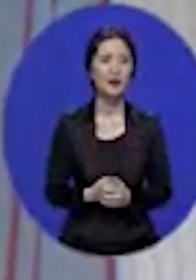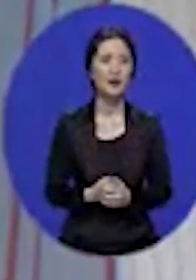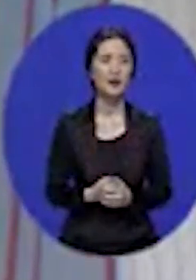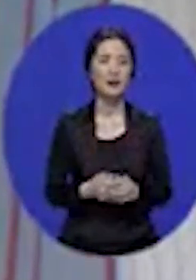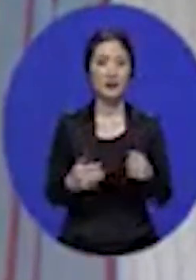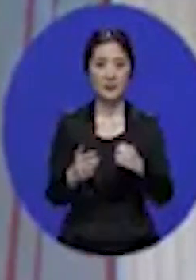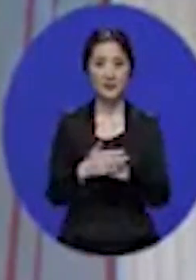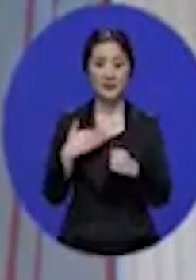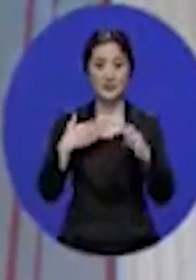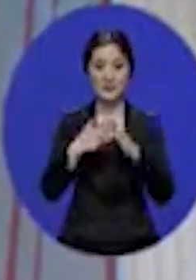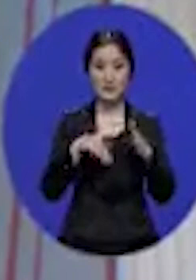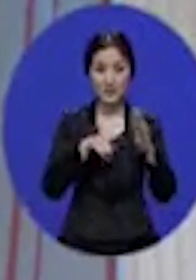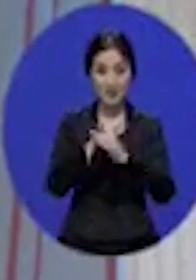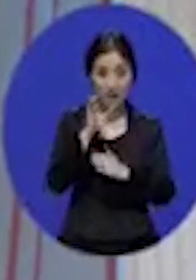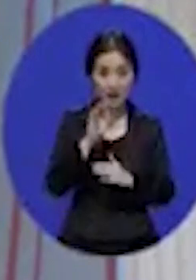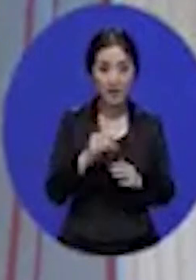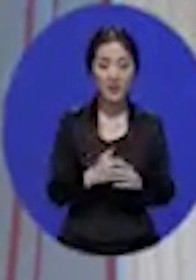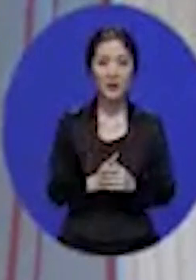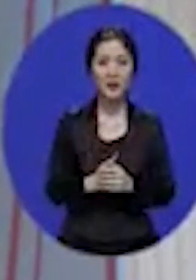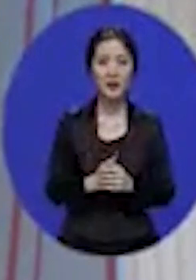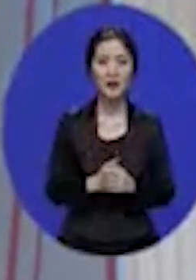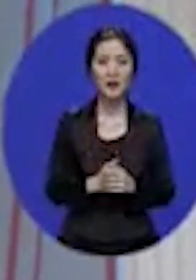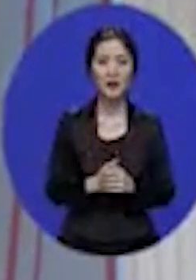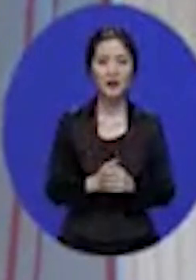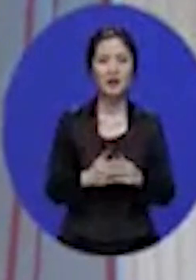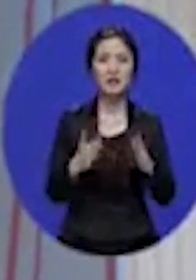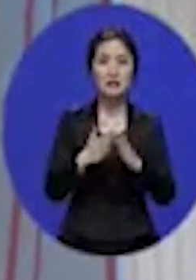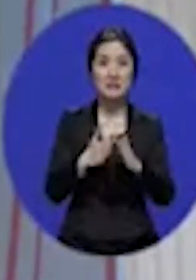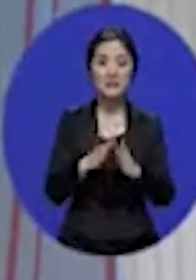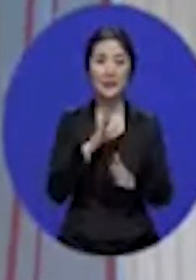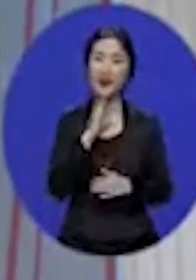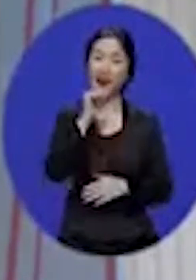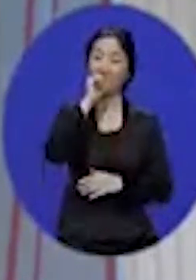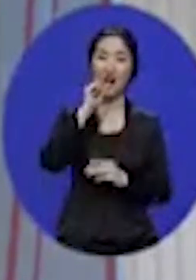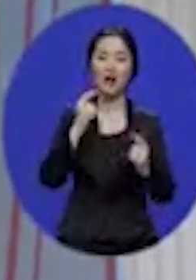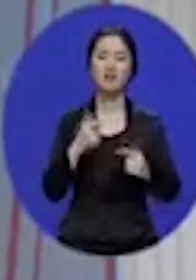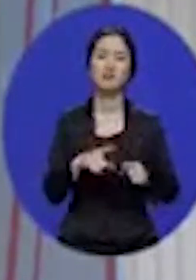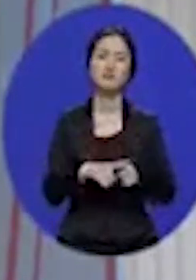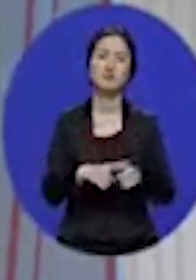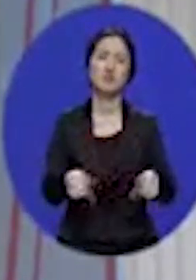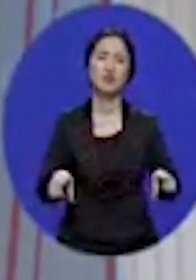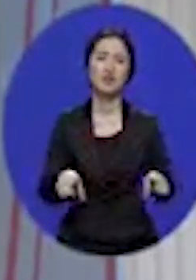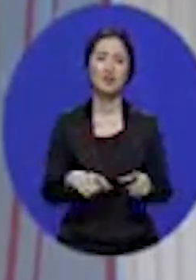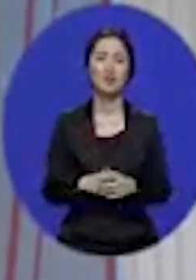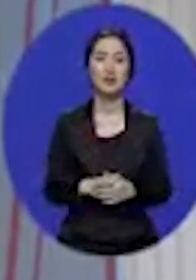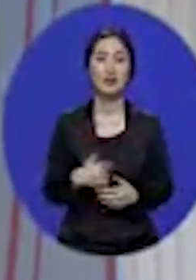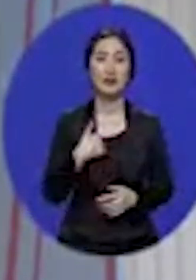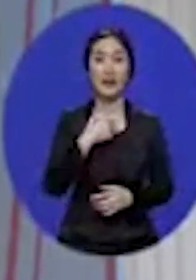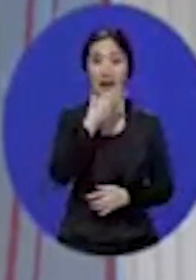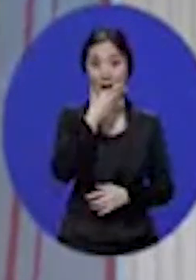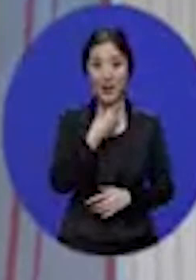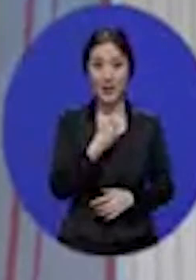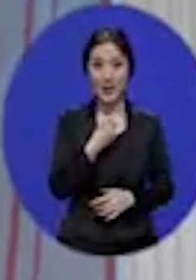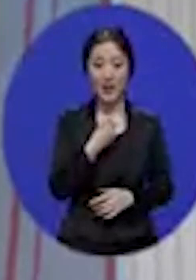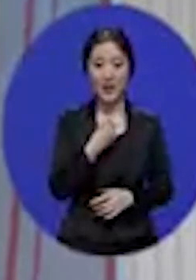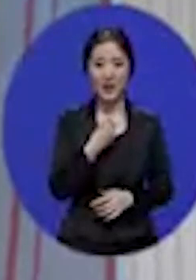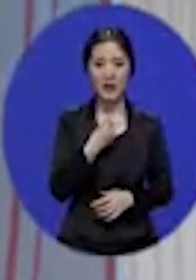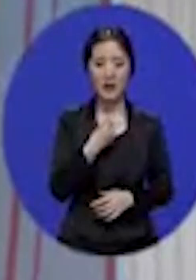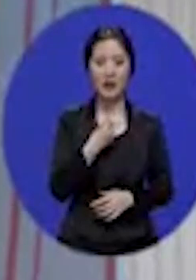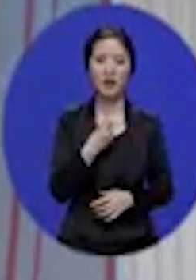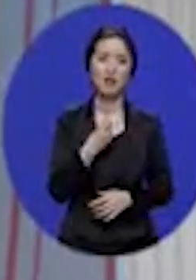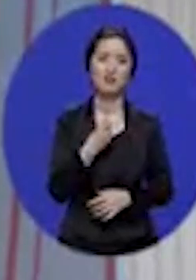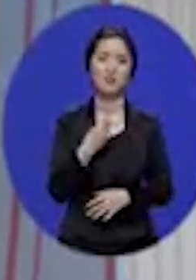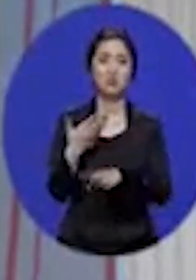집에 들어가면 마이 스위트 홈이 이놈의 집구석이 되더라고. 갑자기. 그러니까 내 행복이 남해에서 탁